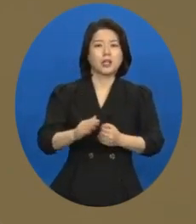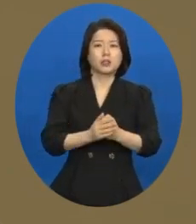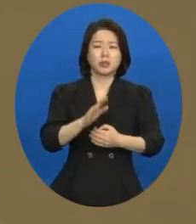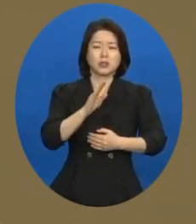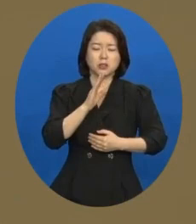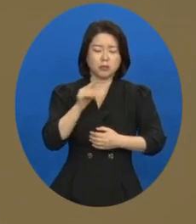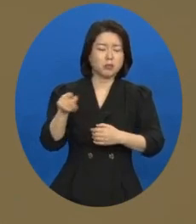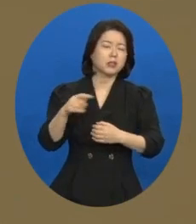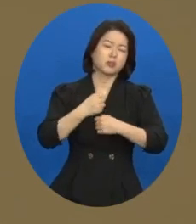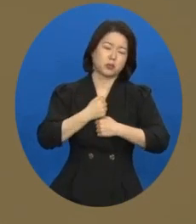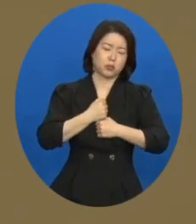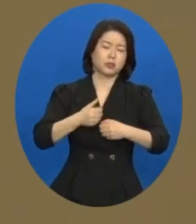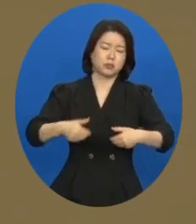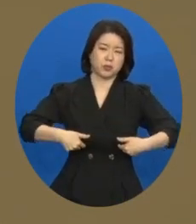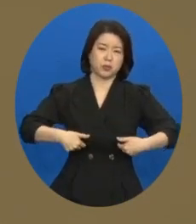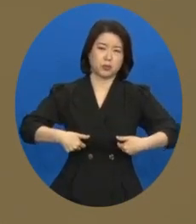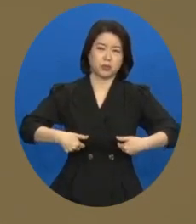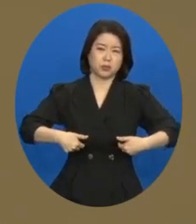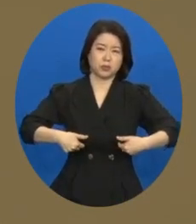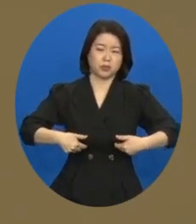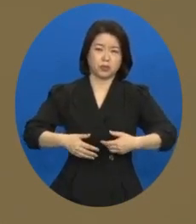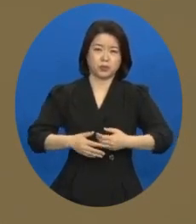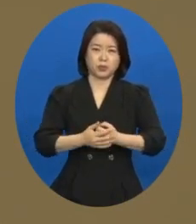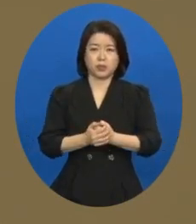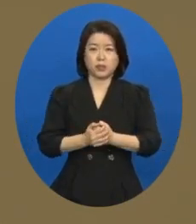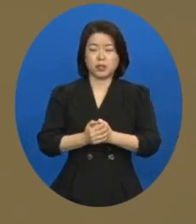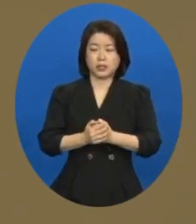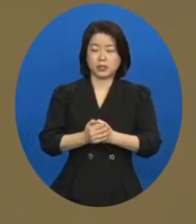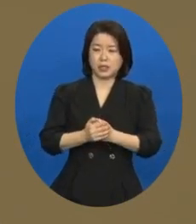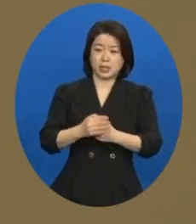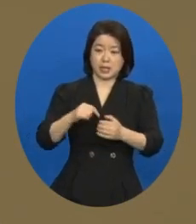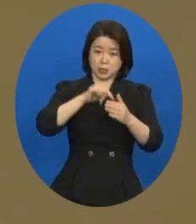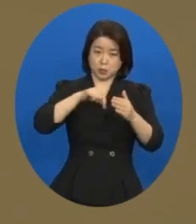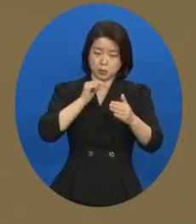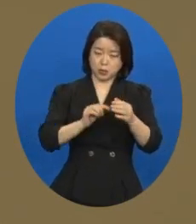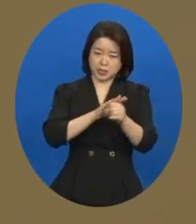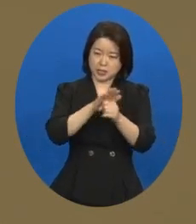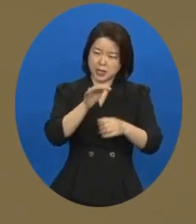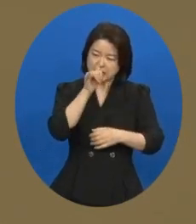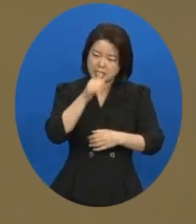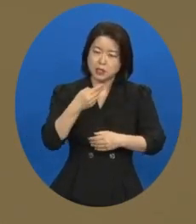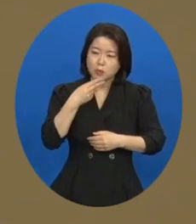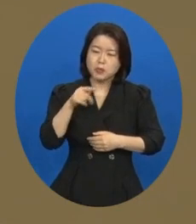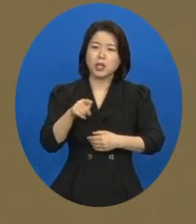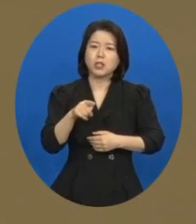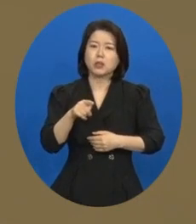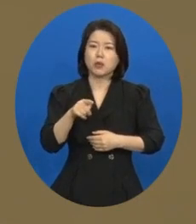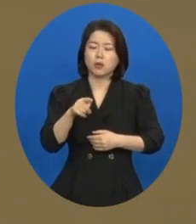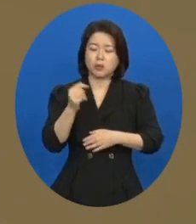정말 조심해야 하는 겁니다. 사랑이 있느냐 하는 거죠.